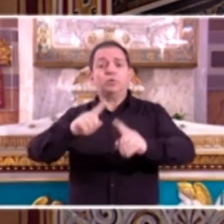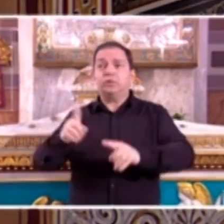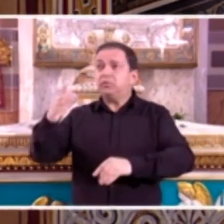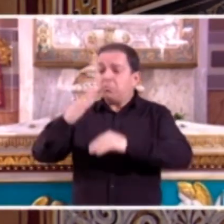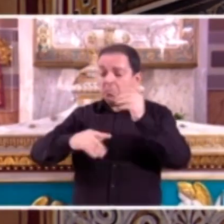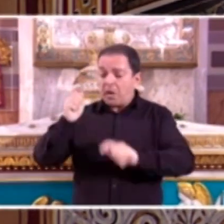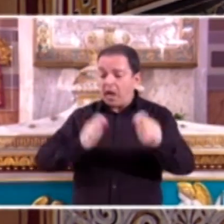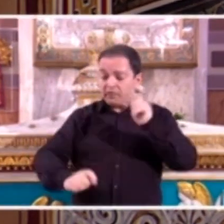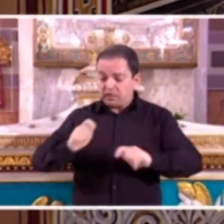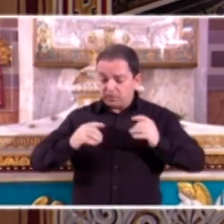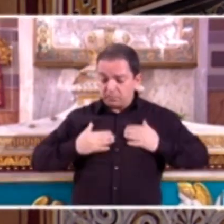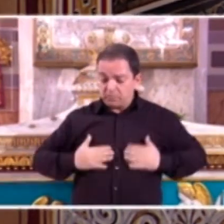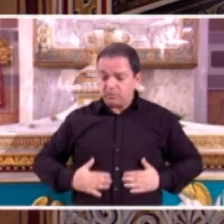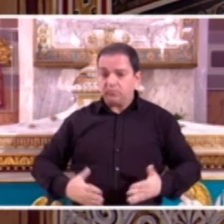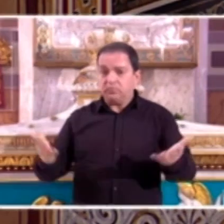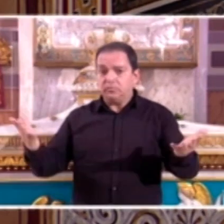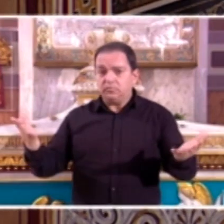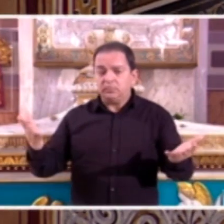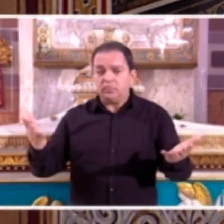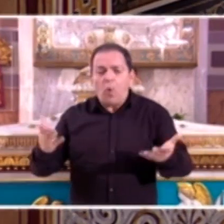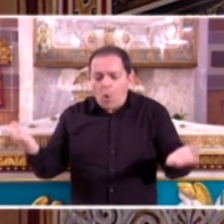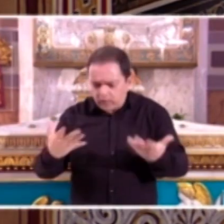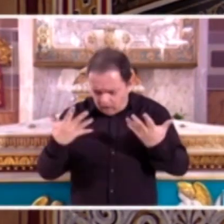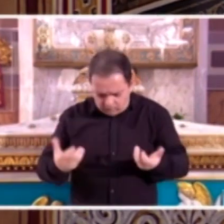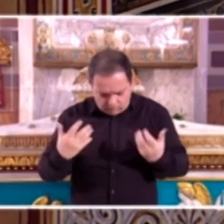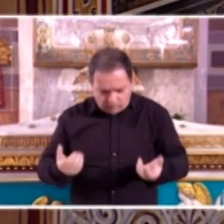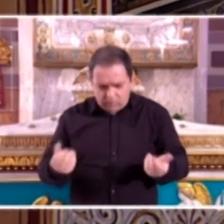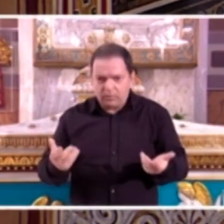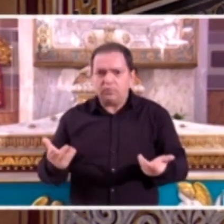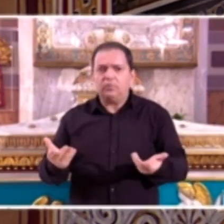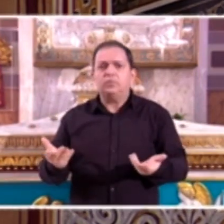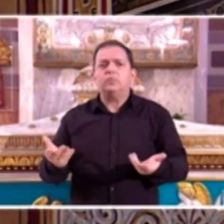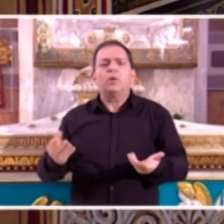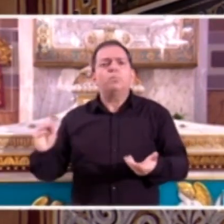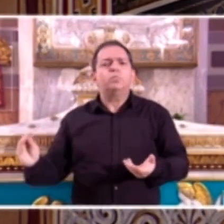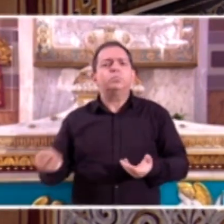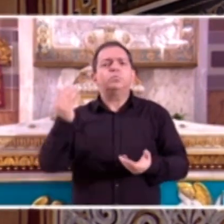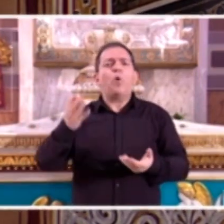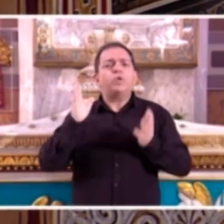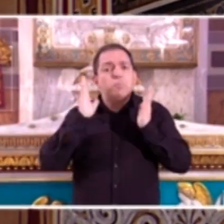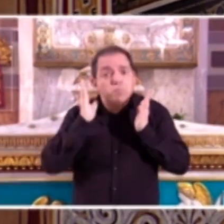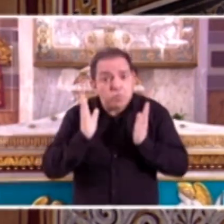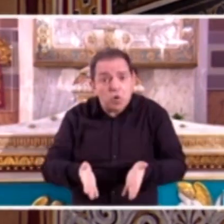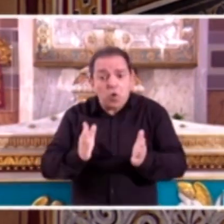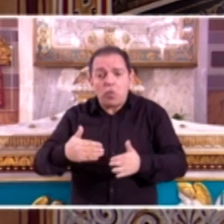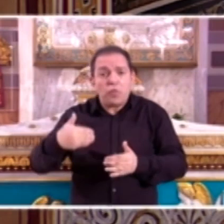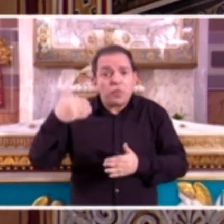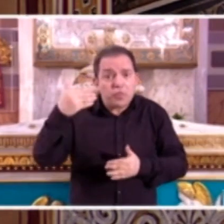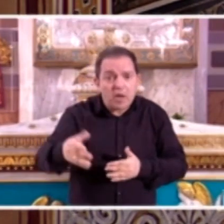δημιούργημά σου, πως ό,τι είμαι, ό,τι έχω και ό,τι μπορώ να